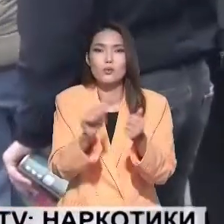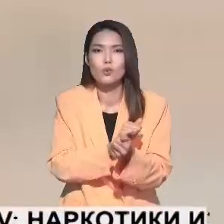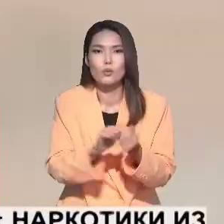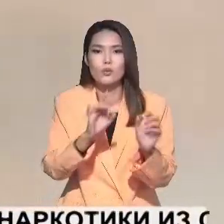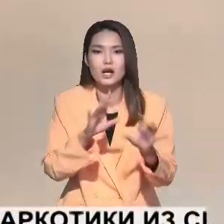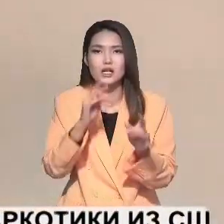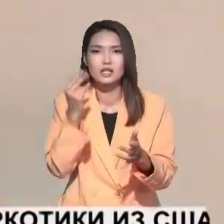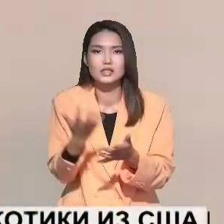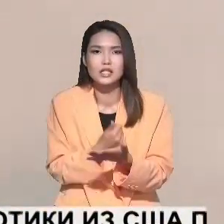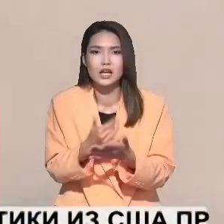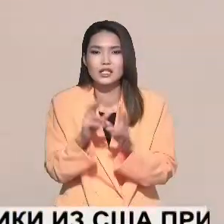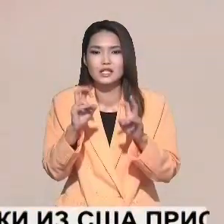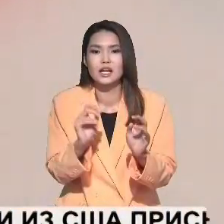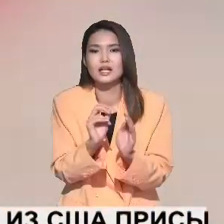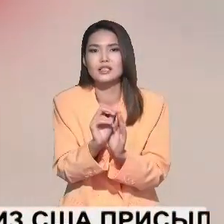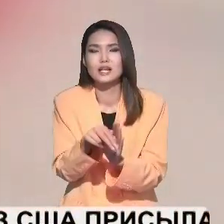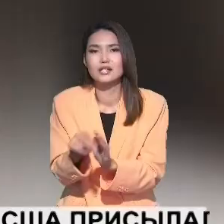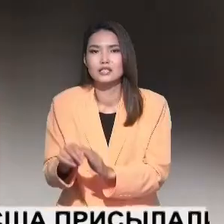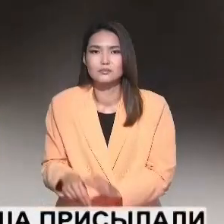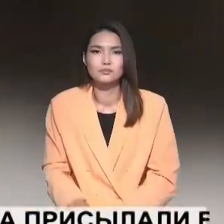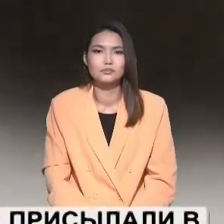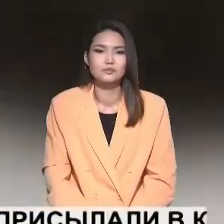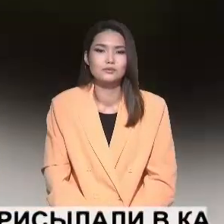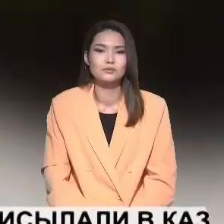рекламой заработка так называемых закладчиков.